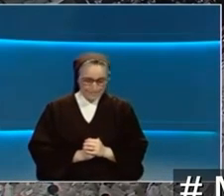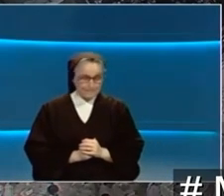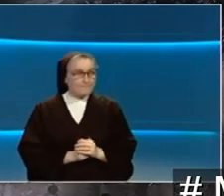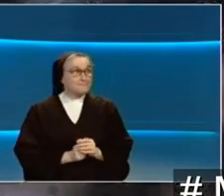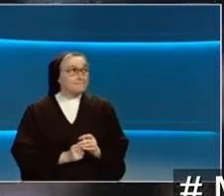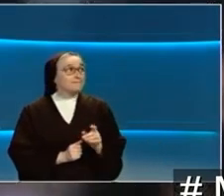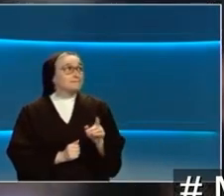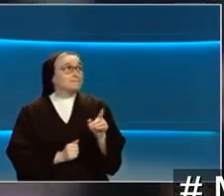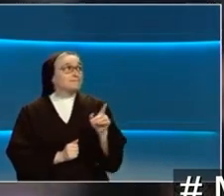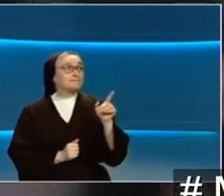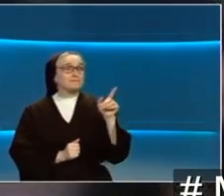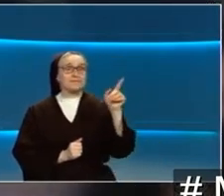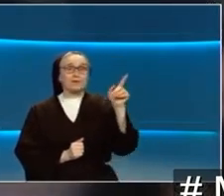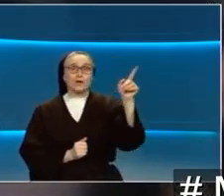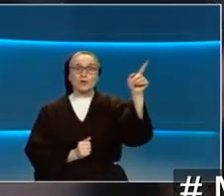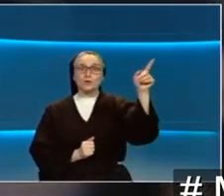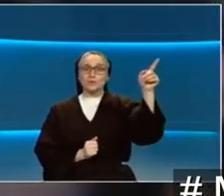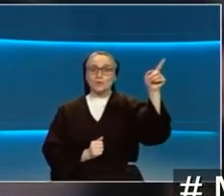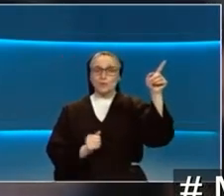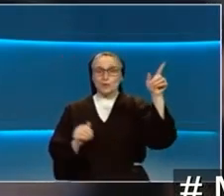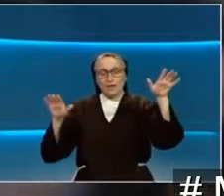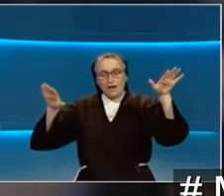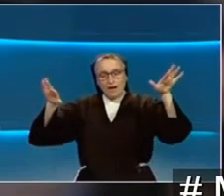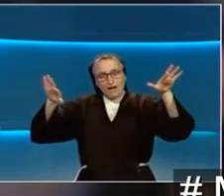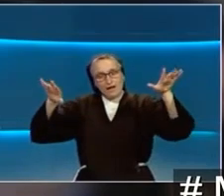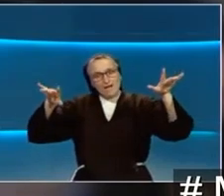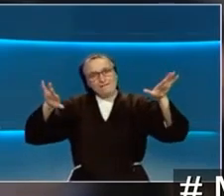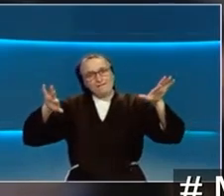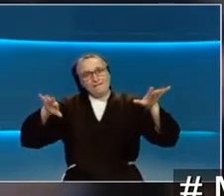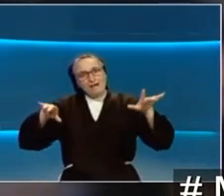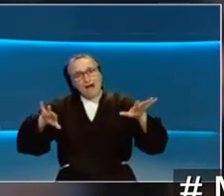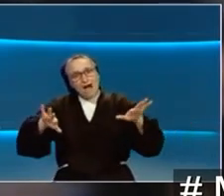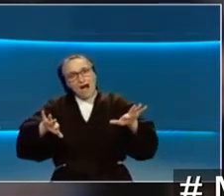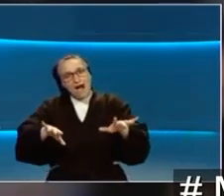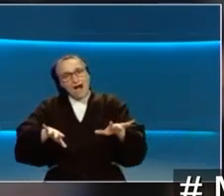terrae. Qui emittis fontes in